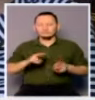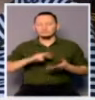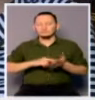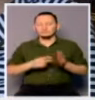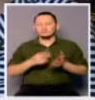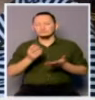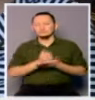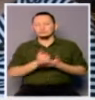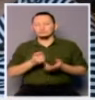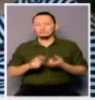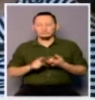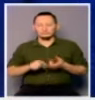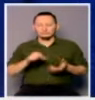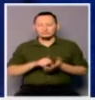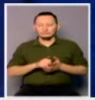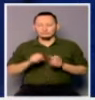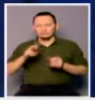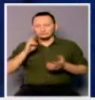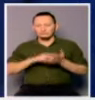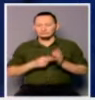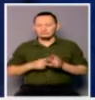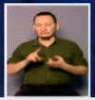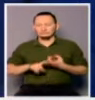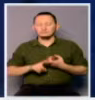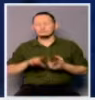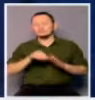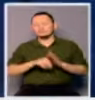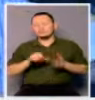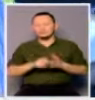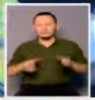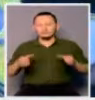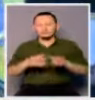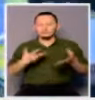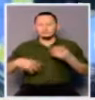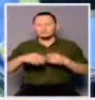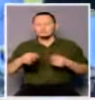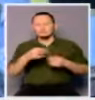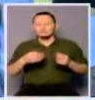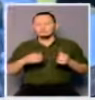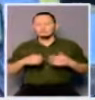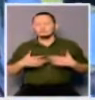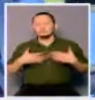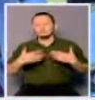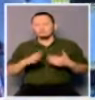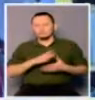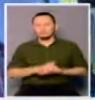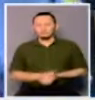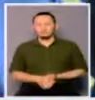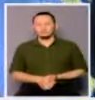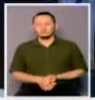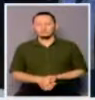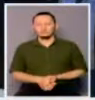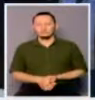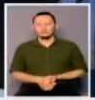құттықтап, өңіріміздегі қоғамдық саяси тұрақтылықты нығайтуға үлес қосқан бір топ маманға облыс басшысының алғыс хатын тапсырды.